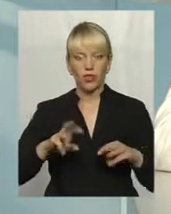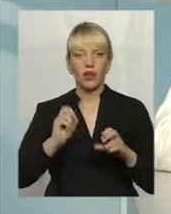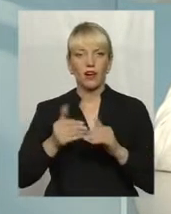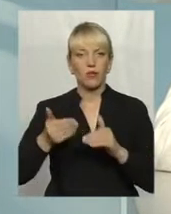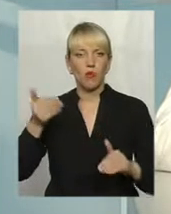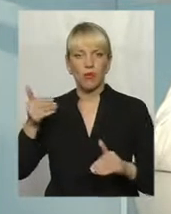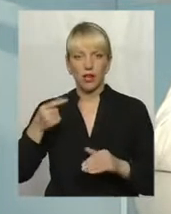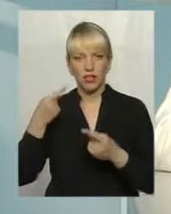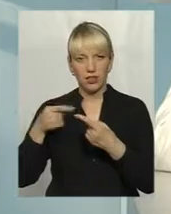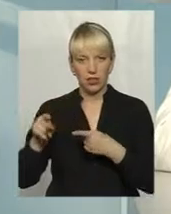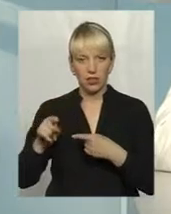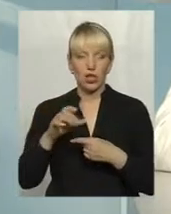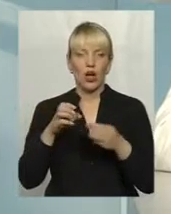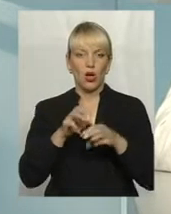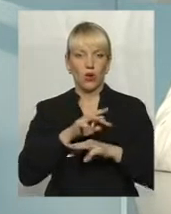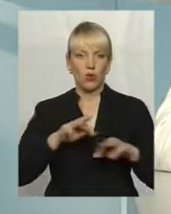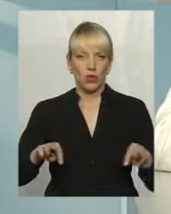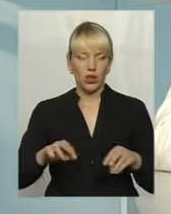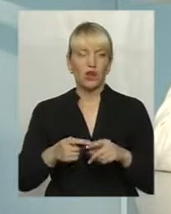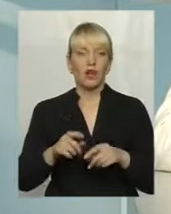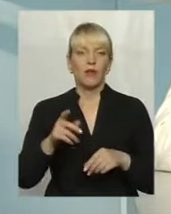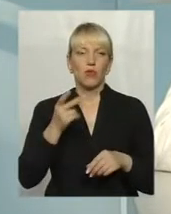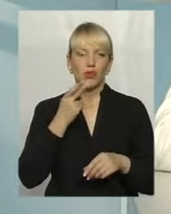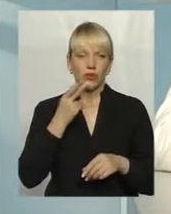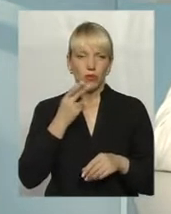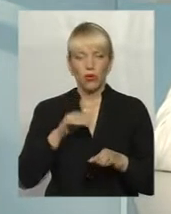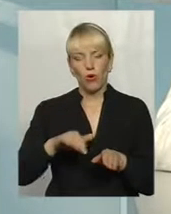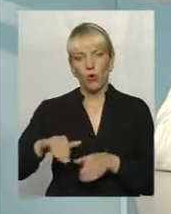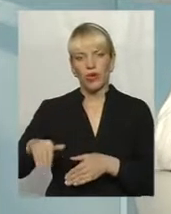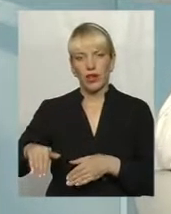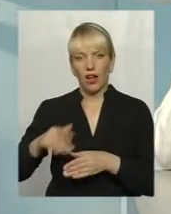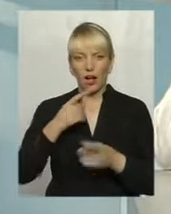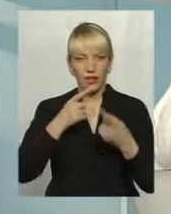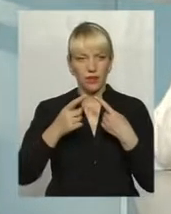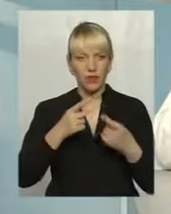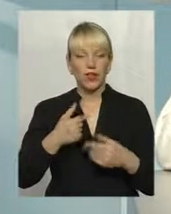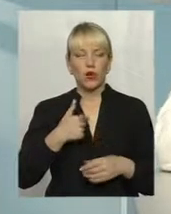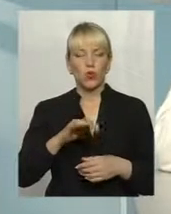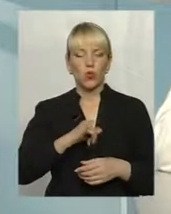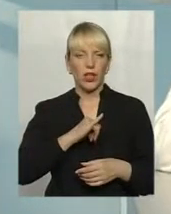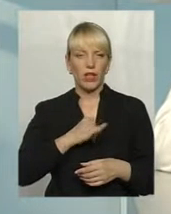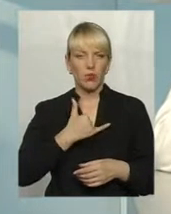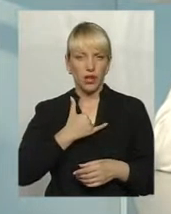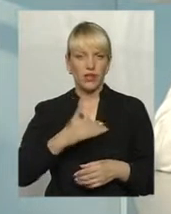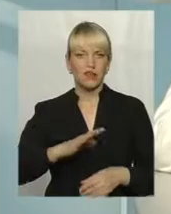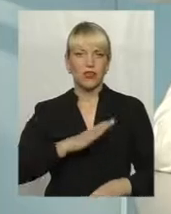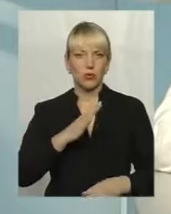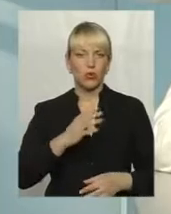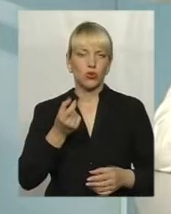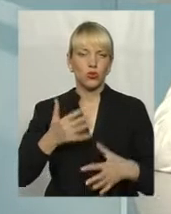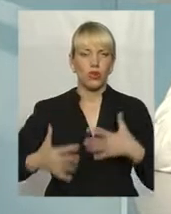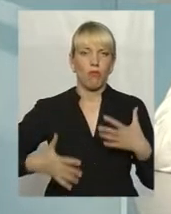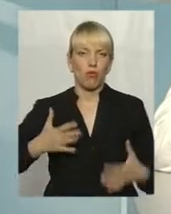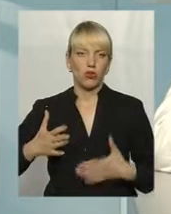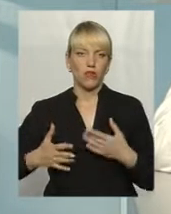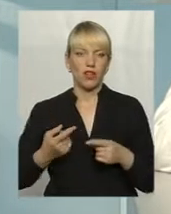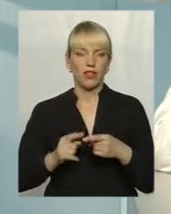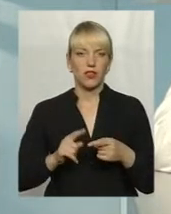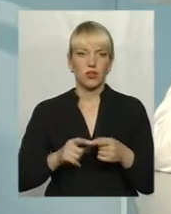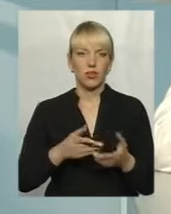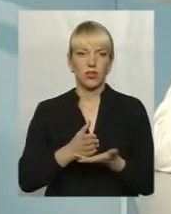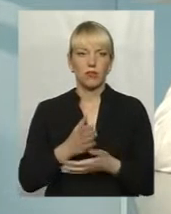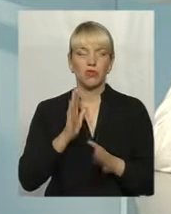діалогу фактично постійно інтенсивно уникає. У нас ось відбулося таке дещо пожвалення в цьому напрямку